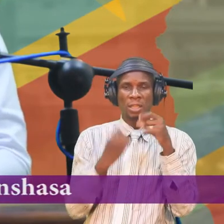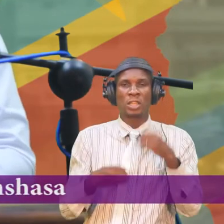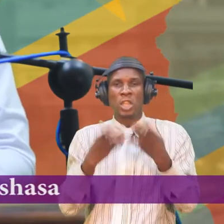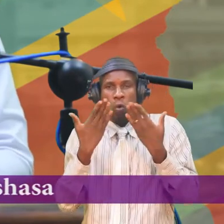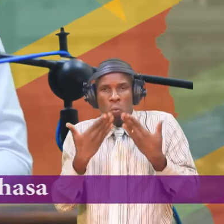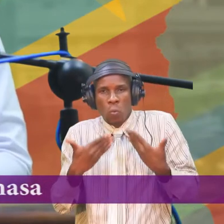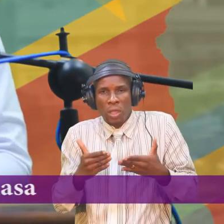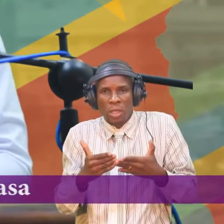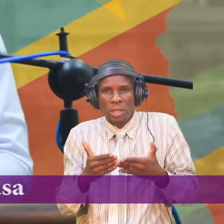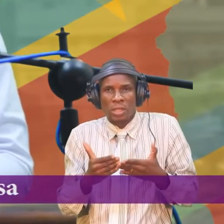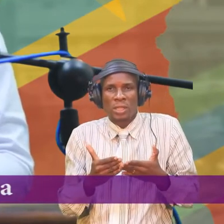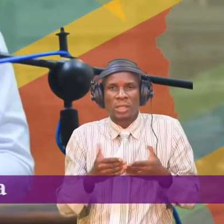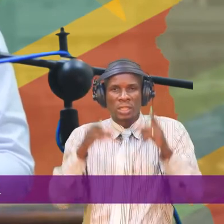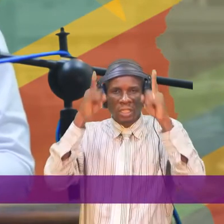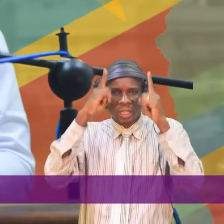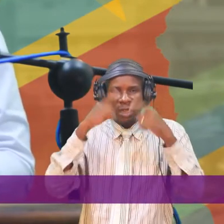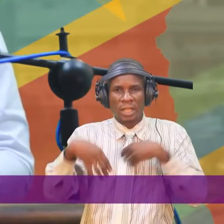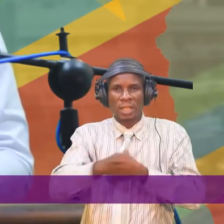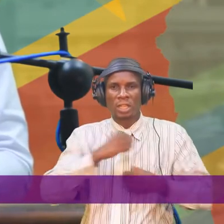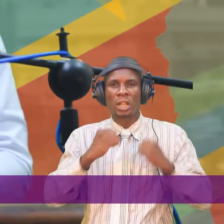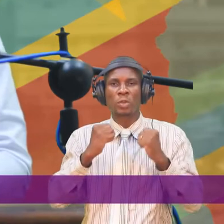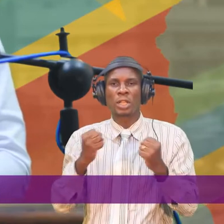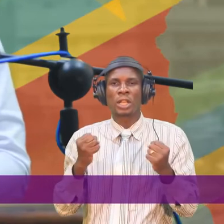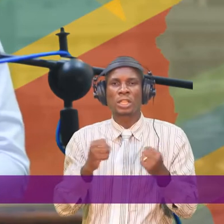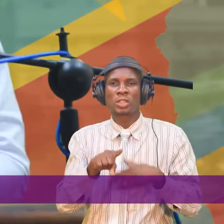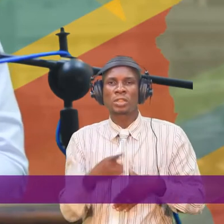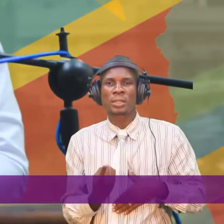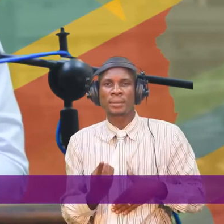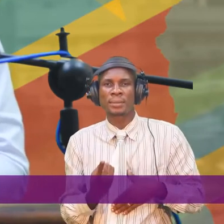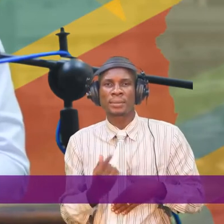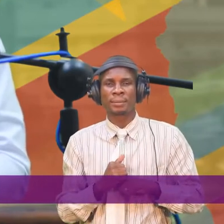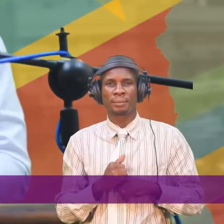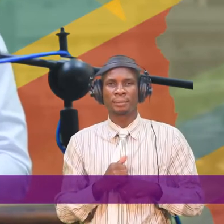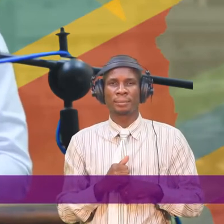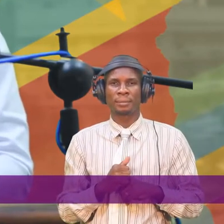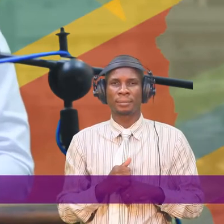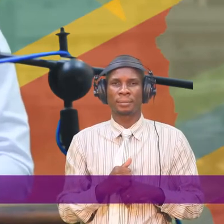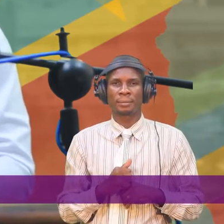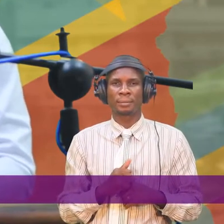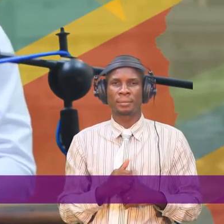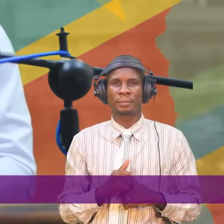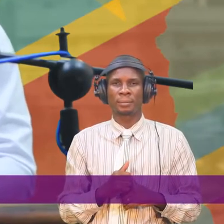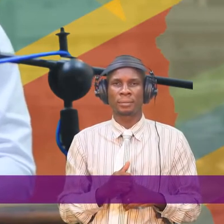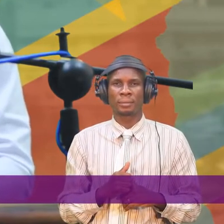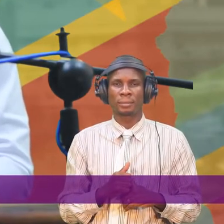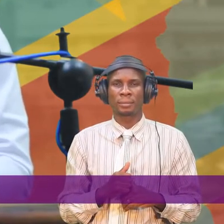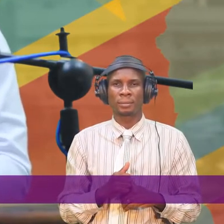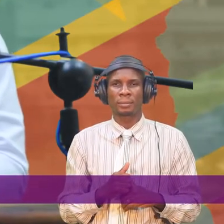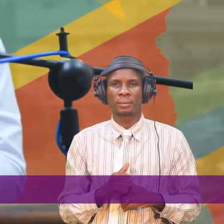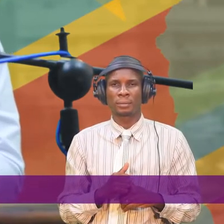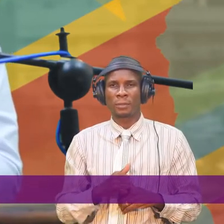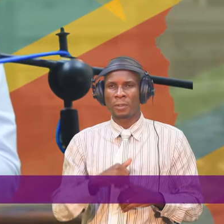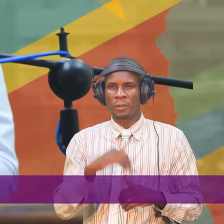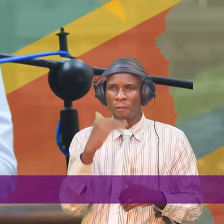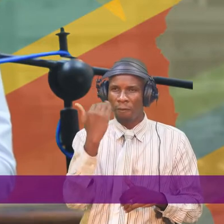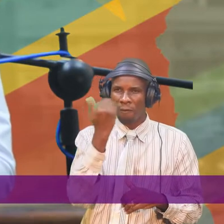d'où? Ikiwa ni hivyo, sasa uwezo wa kufanya miujiza na utoa wapi? Laissons, voyons